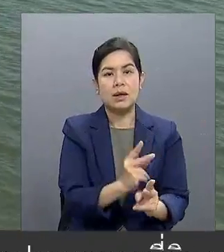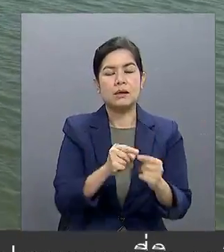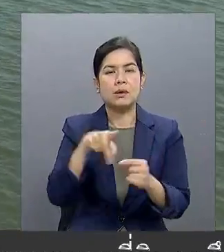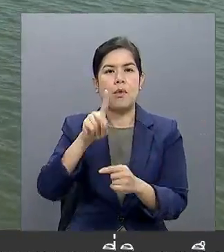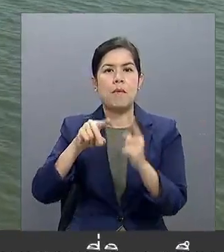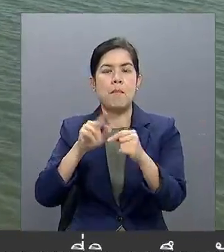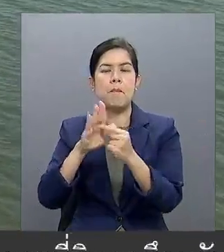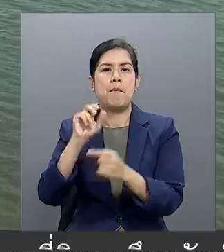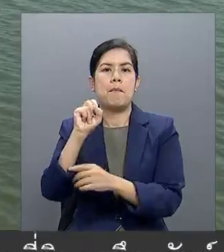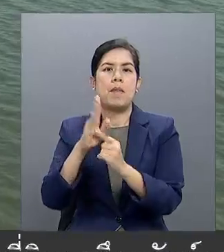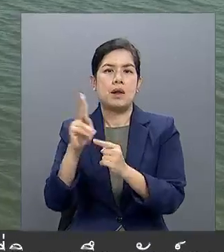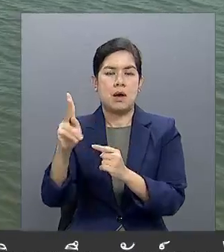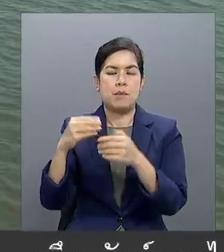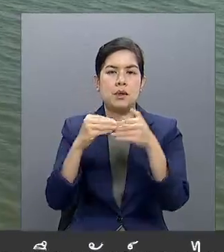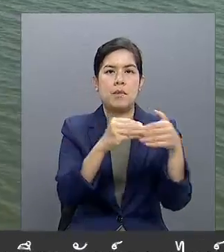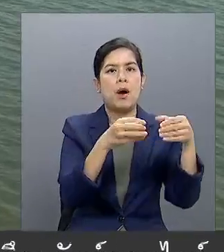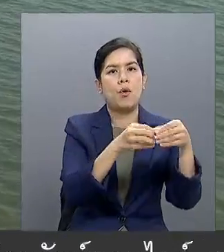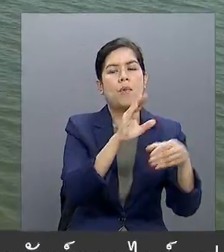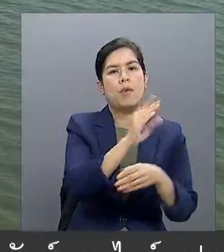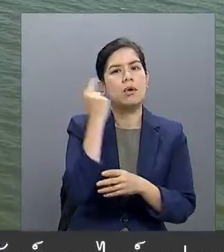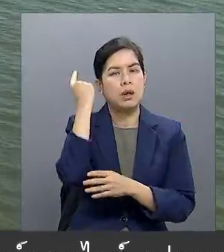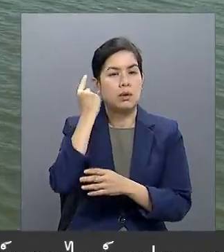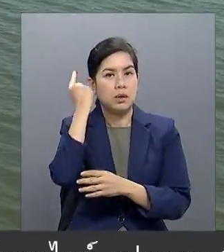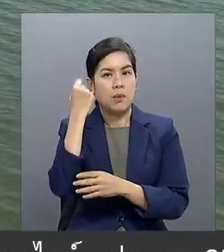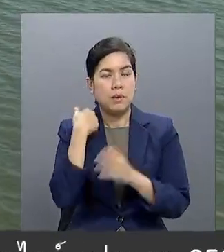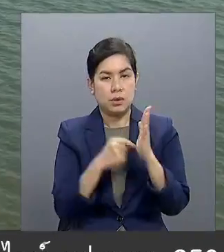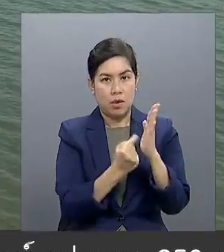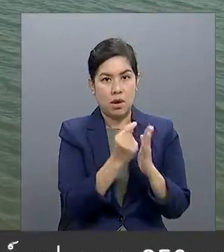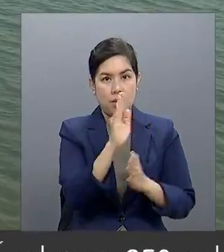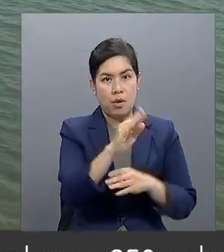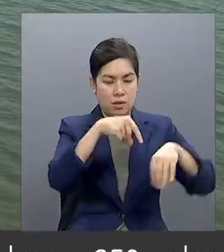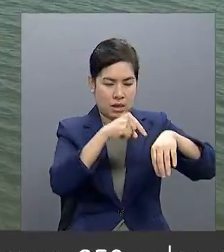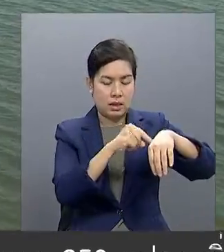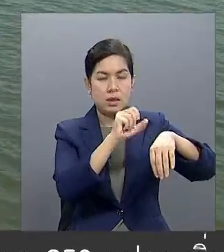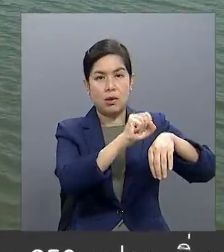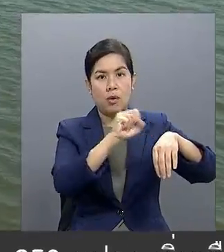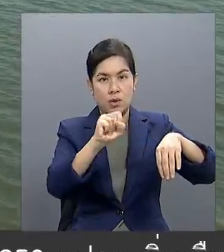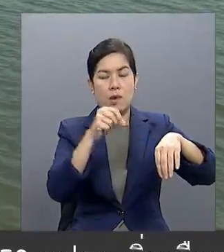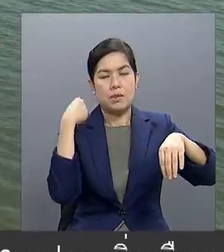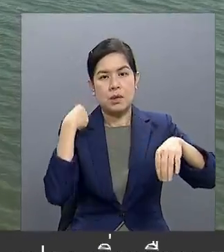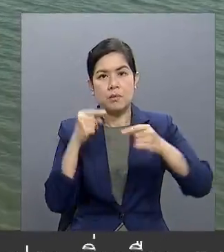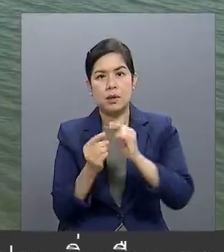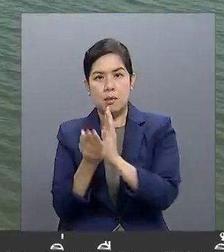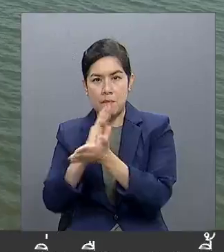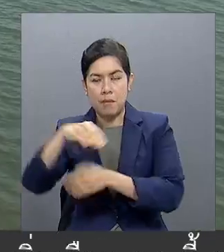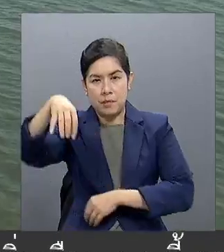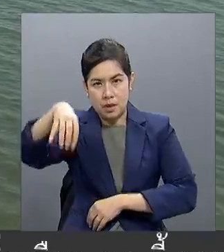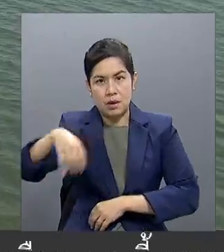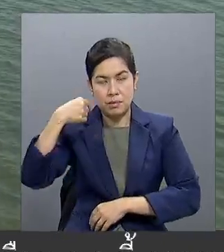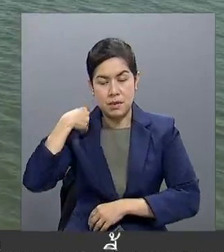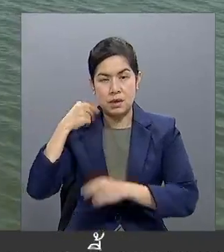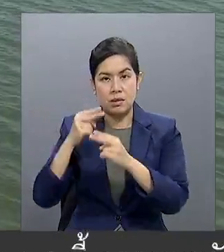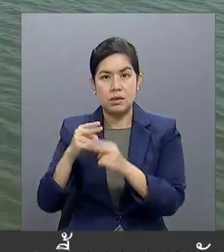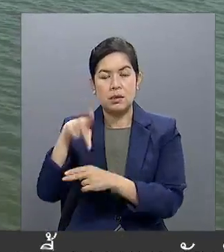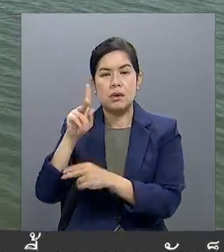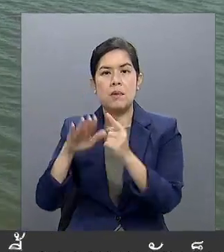นั่งกินลมชมวิวตั้งแต่สถานีสามเสนกรุงเทพไปจนถึงเขื่อนป่าสักชลสิทธิ์อำเภอพัฒนานิคมจังหวัดลพบุรี